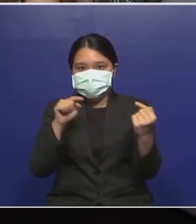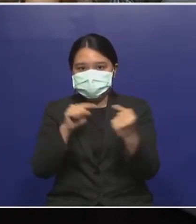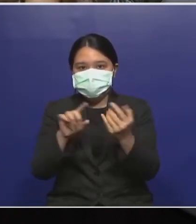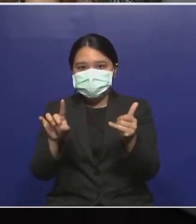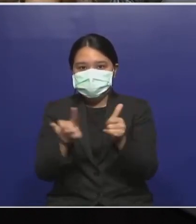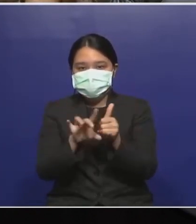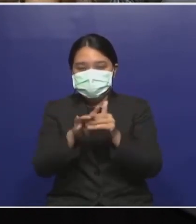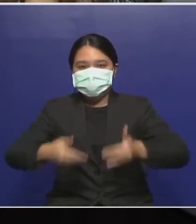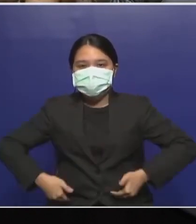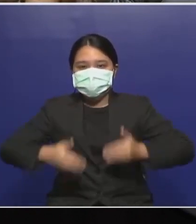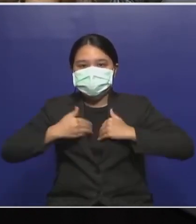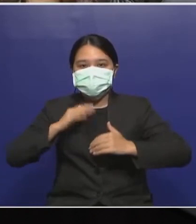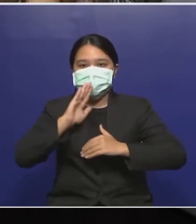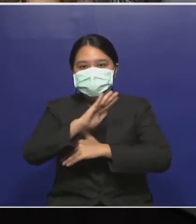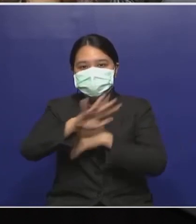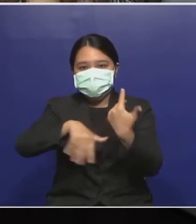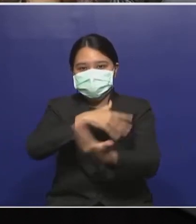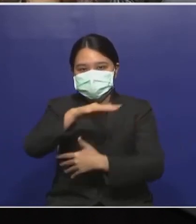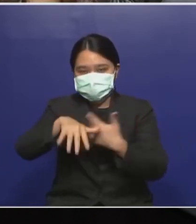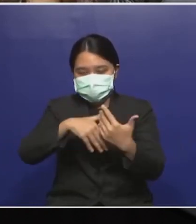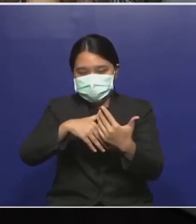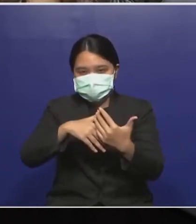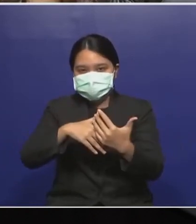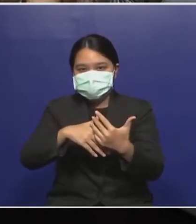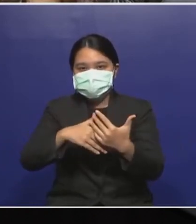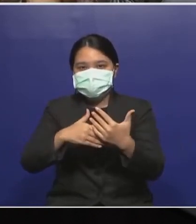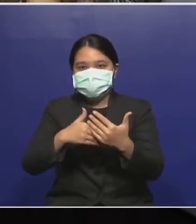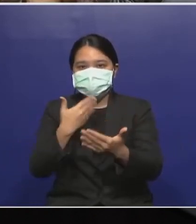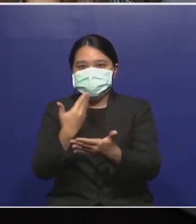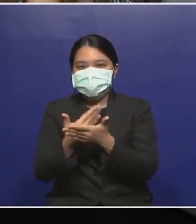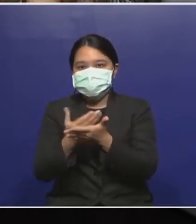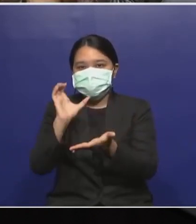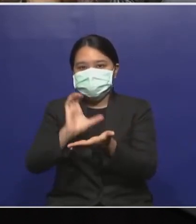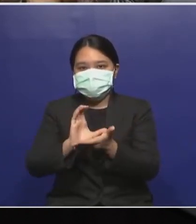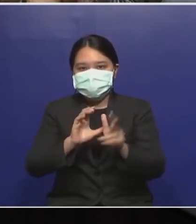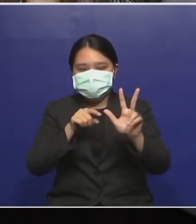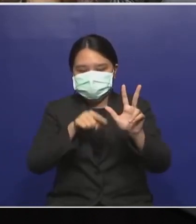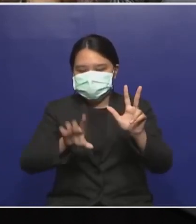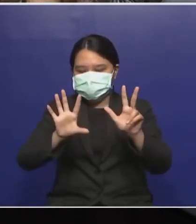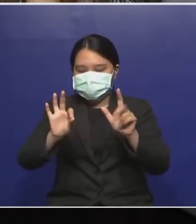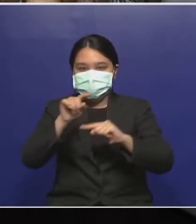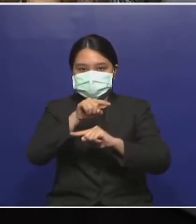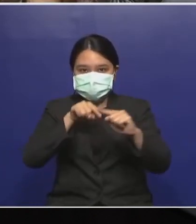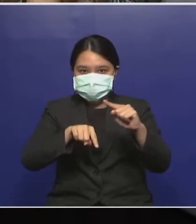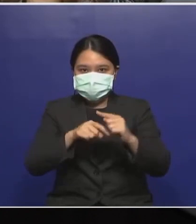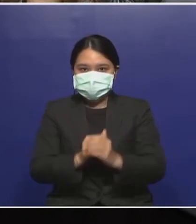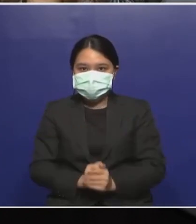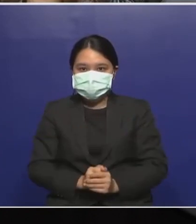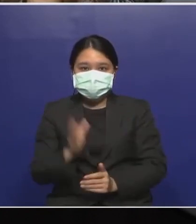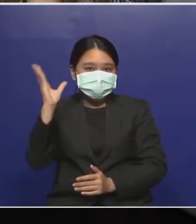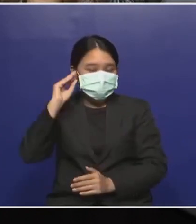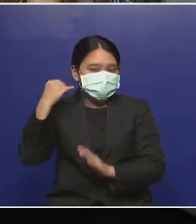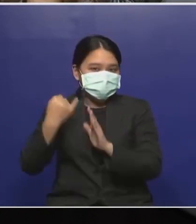พชีวิตที่เป็มตรกัสิวัร้มได้เสร็งประมาณไปครับ3.9%ฟงไมผดครับ